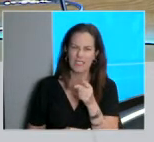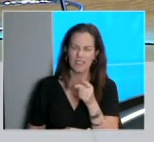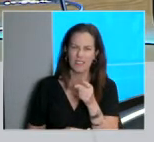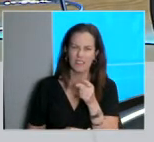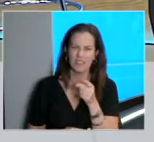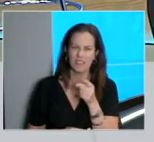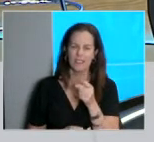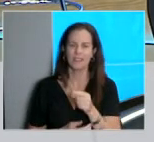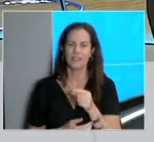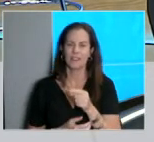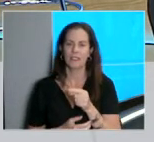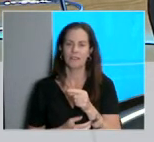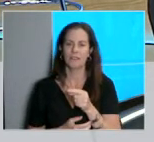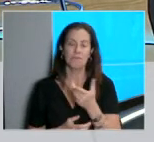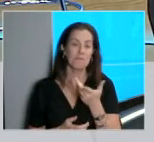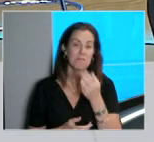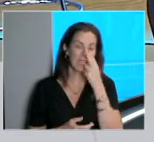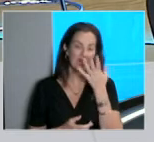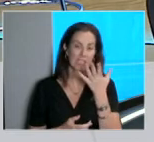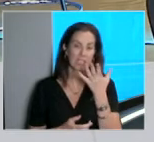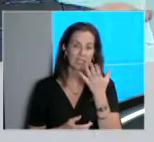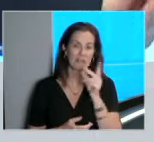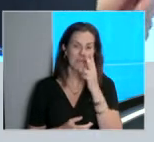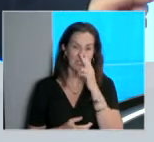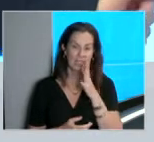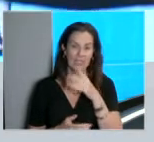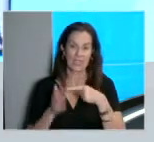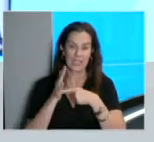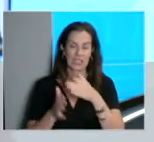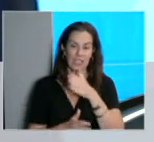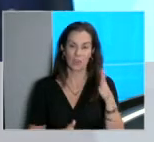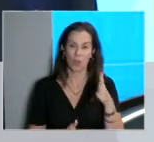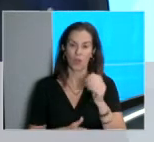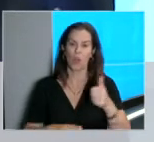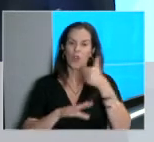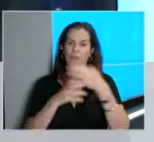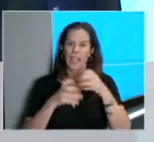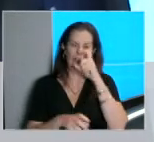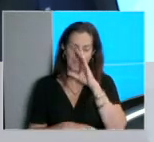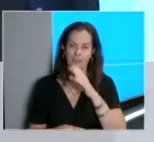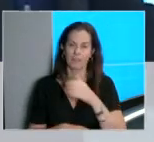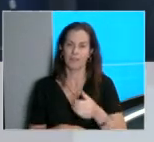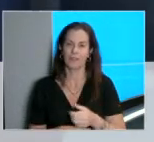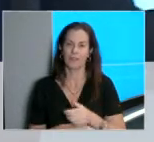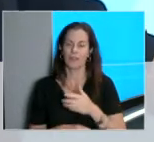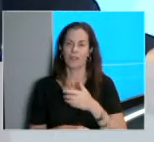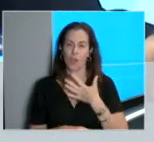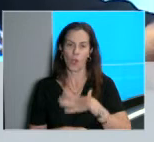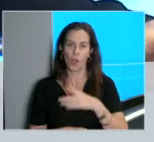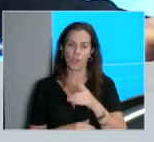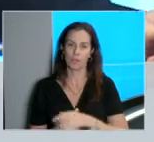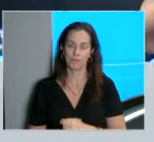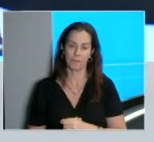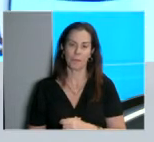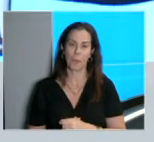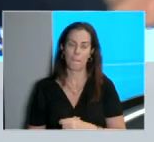כן, מנסה ליונת שלום, כאילו מנסה לצג את השמאל, או שזה איימן עודה. כן, איימן עודה, משגר יונת שלום.